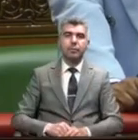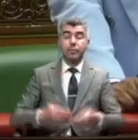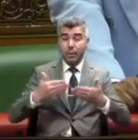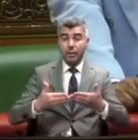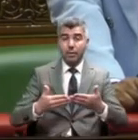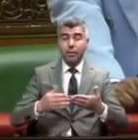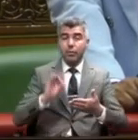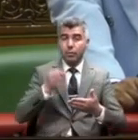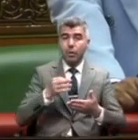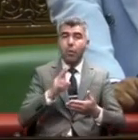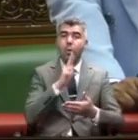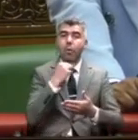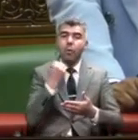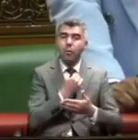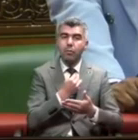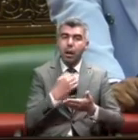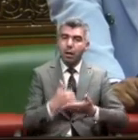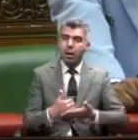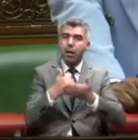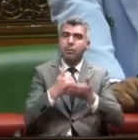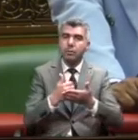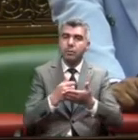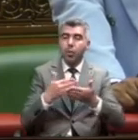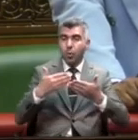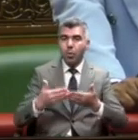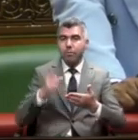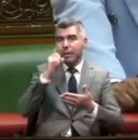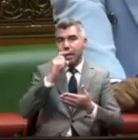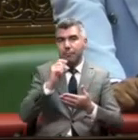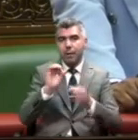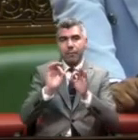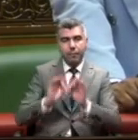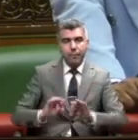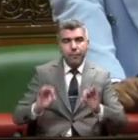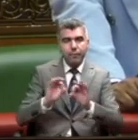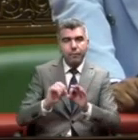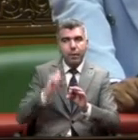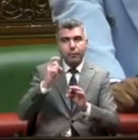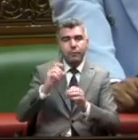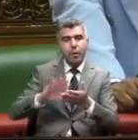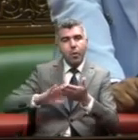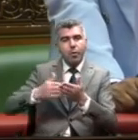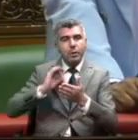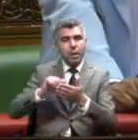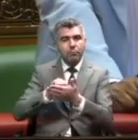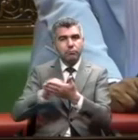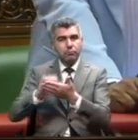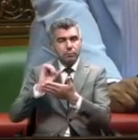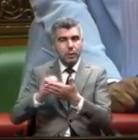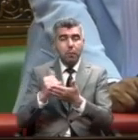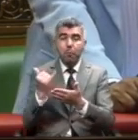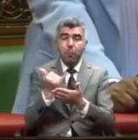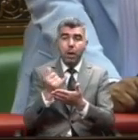الحكومه تعتبر ان تحسين الدخل المتعذرا اليوم بصيغه الزياده العامه في الاجور الذي يشكل مطلبا